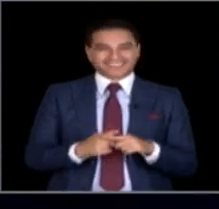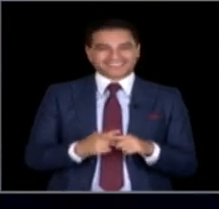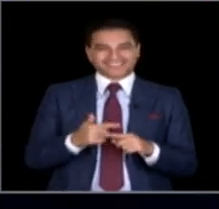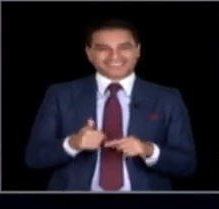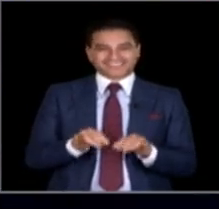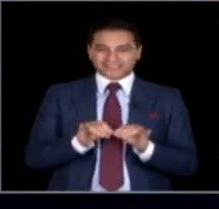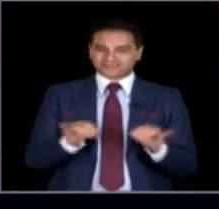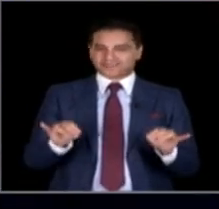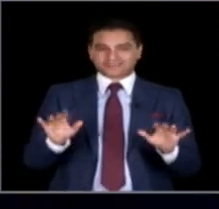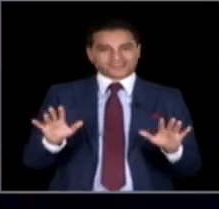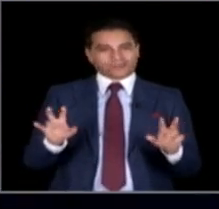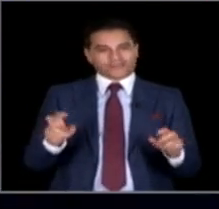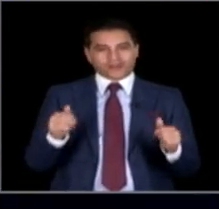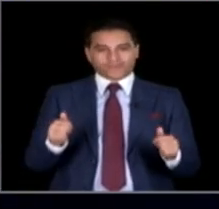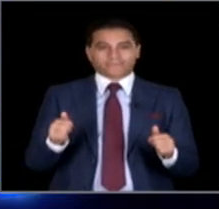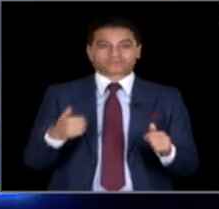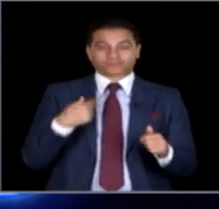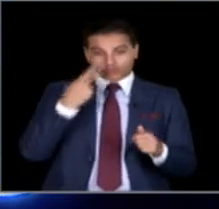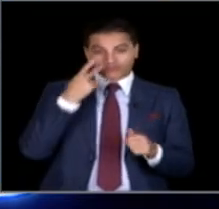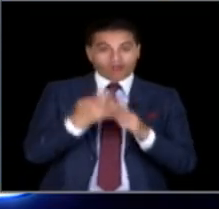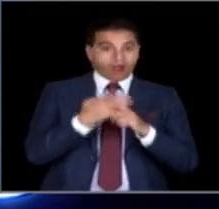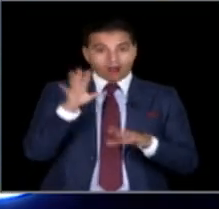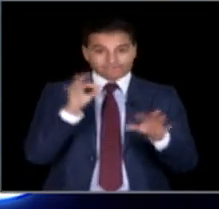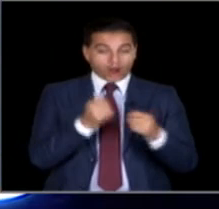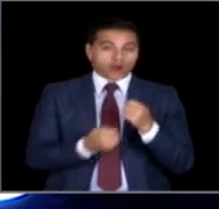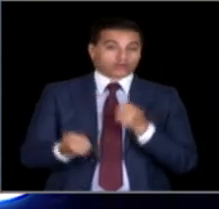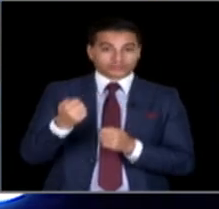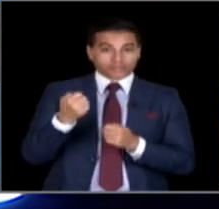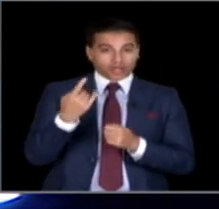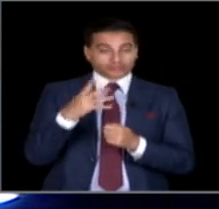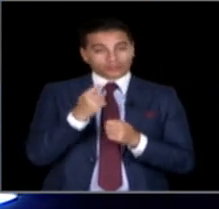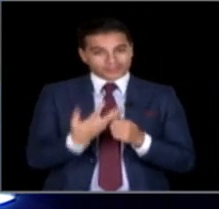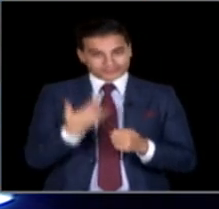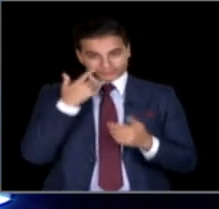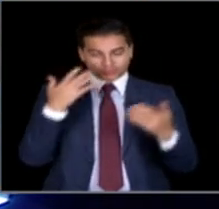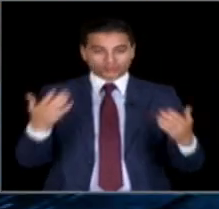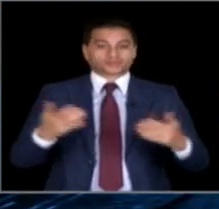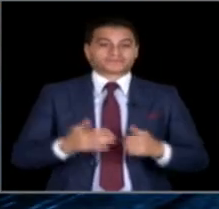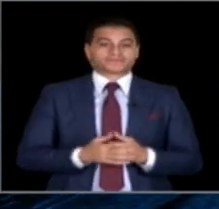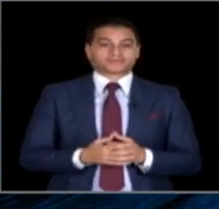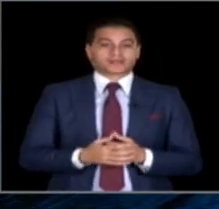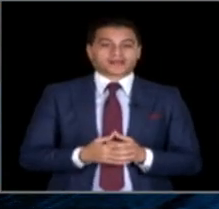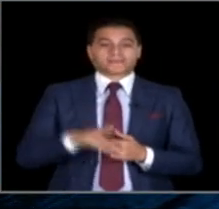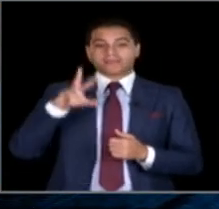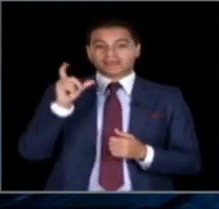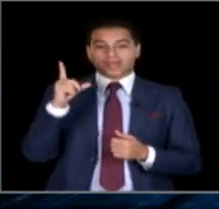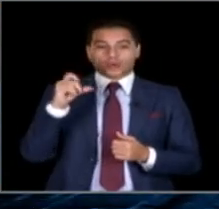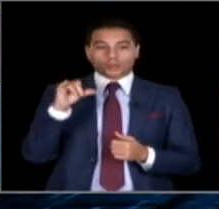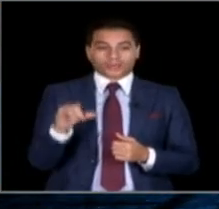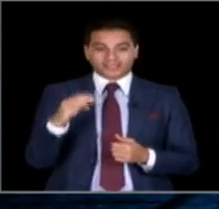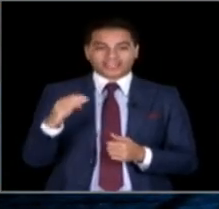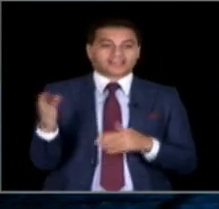جت سليمة المرة دي. طيب عندنا 4 اختيارات بزائد 10 وناقص 5.